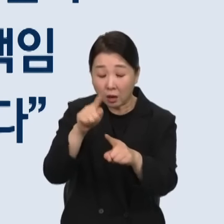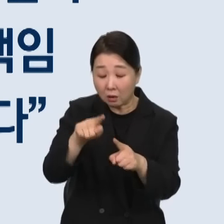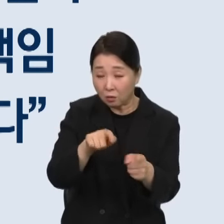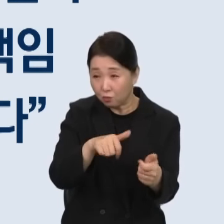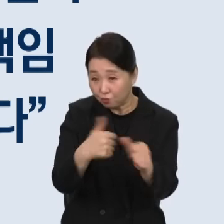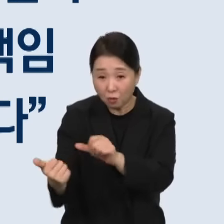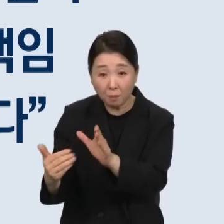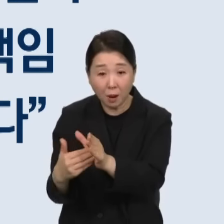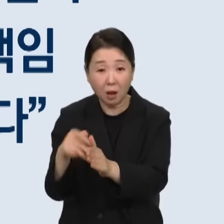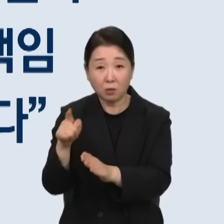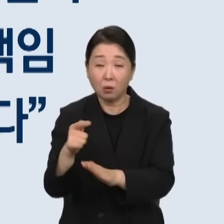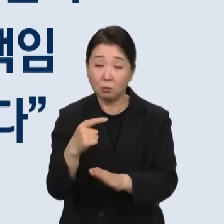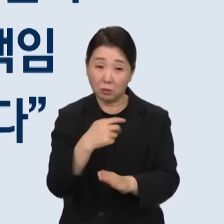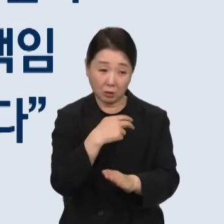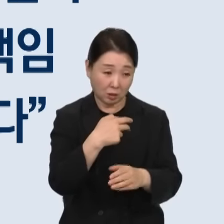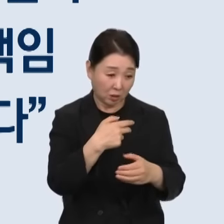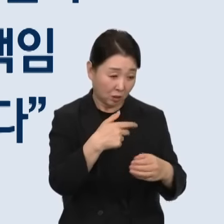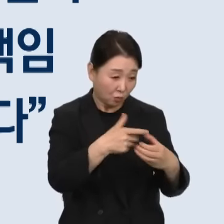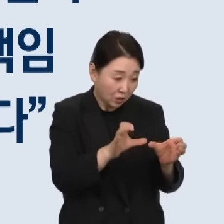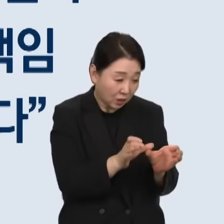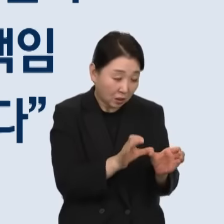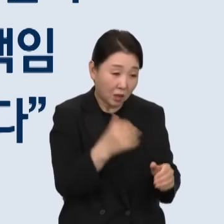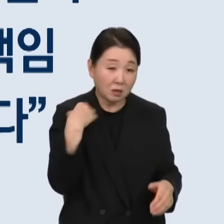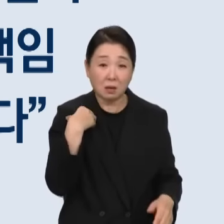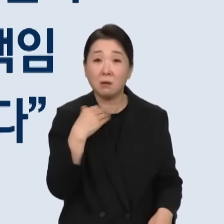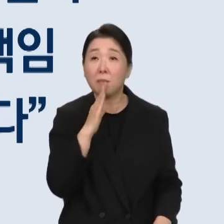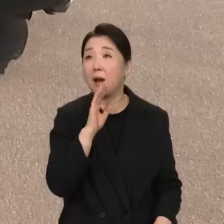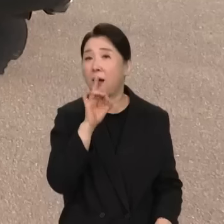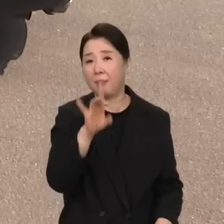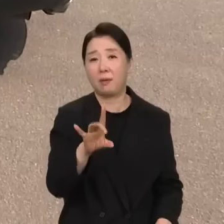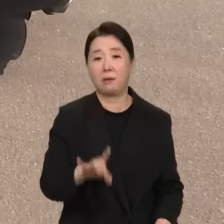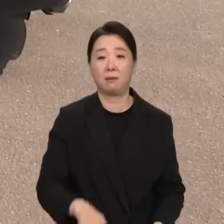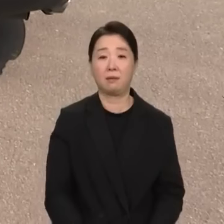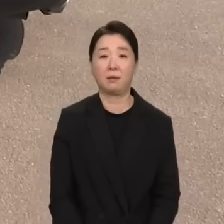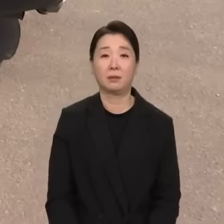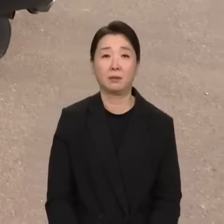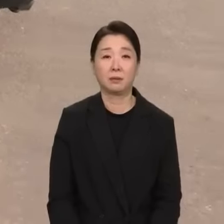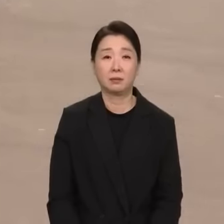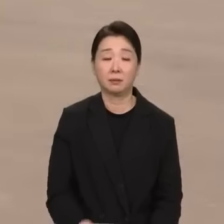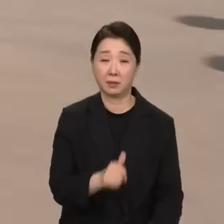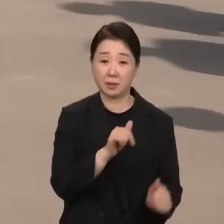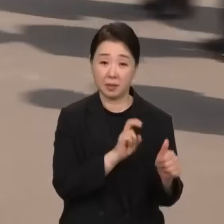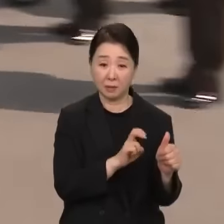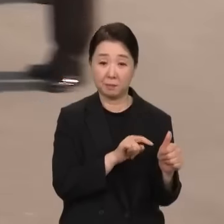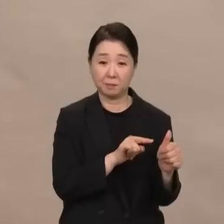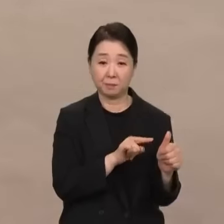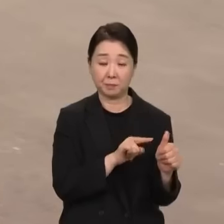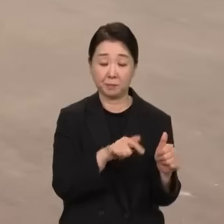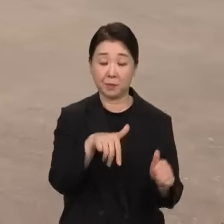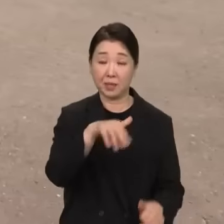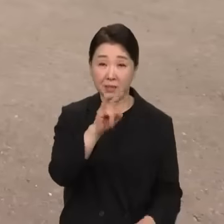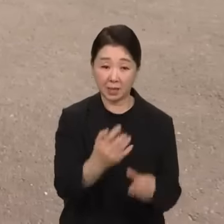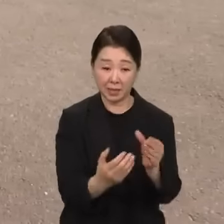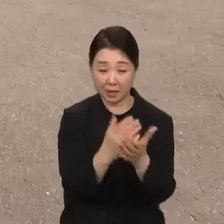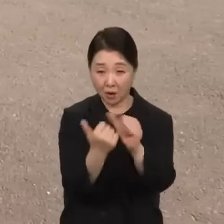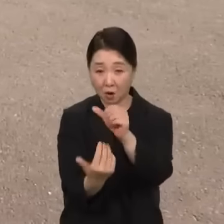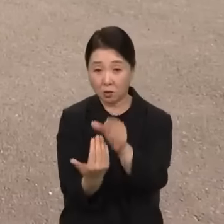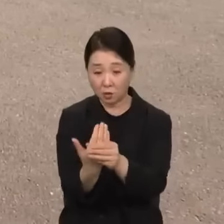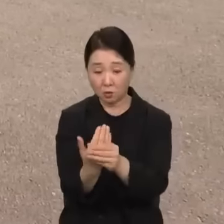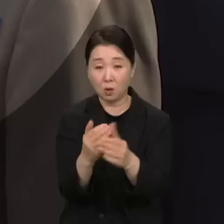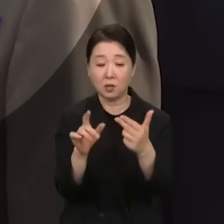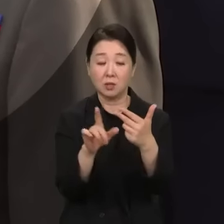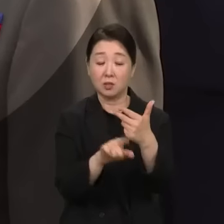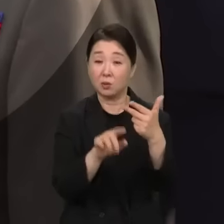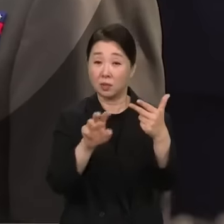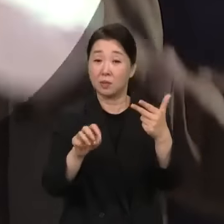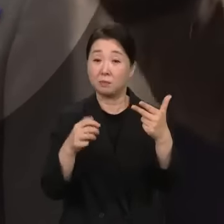벌어졌는데 그걸 사단장의 책임이라고 하면은 말이 안 된다. 그동안 임 전 사단장은 최상병 사건 직후인 7월